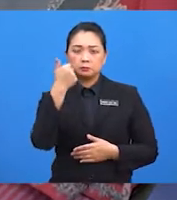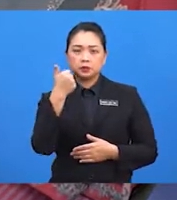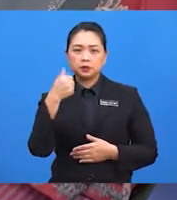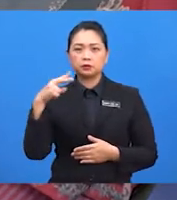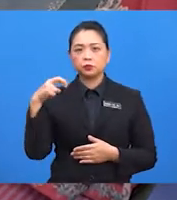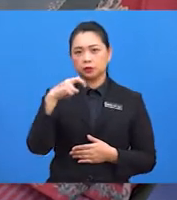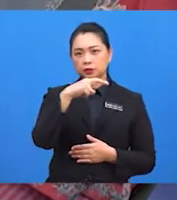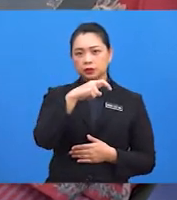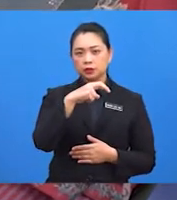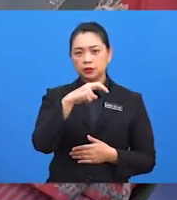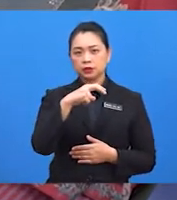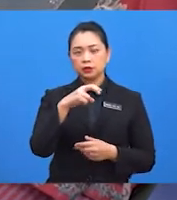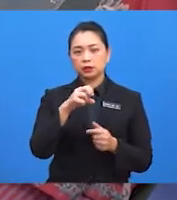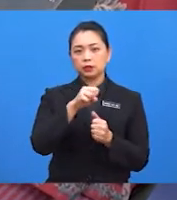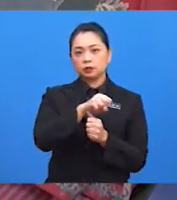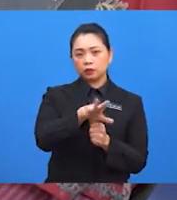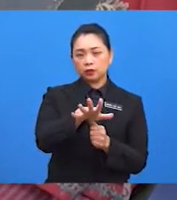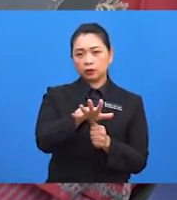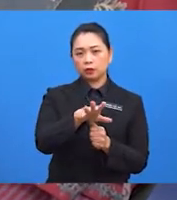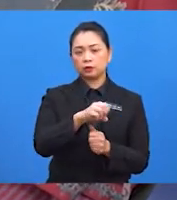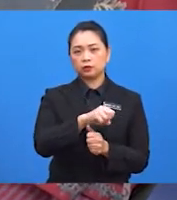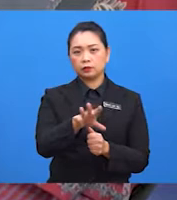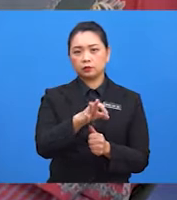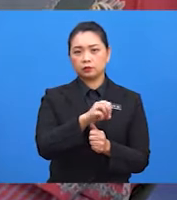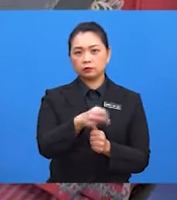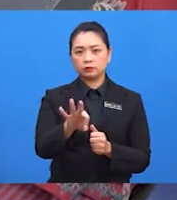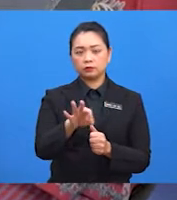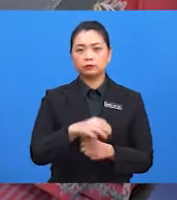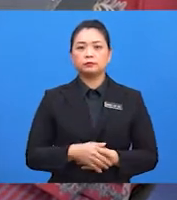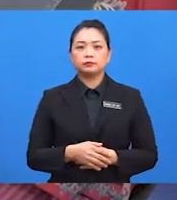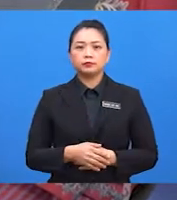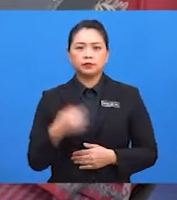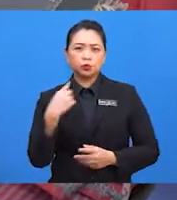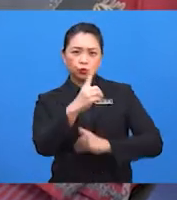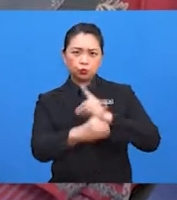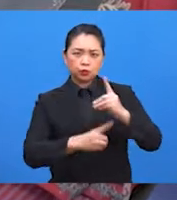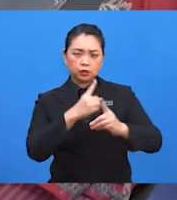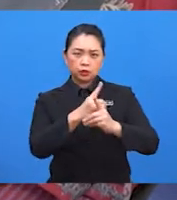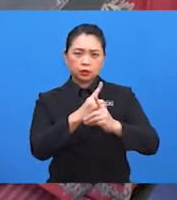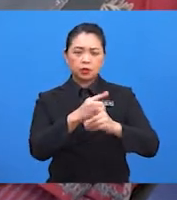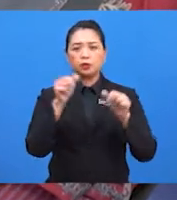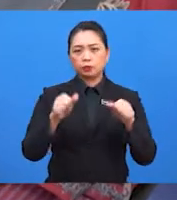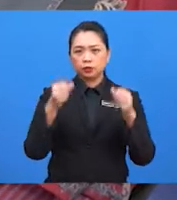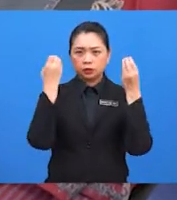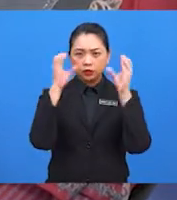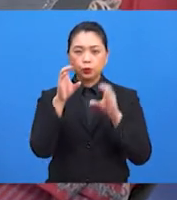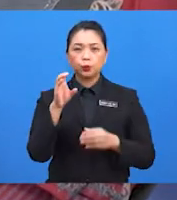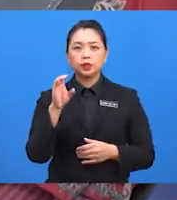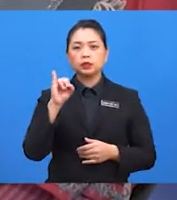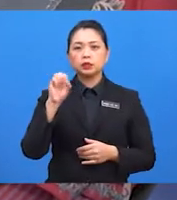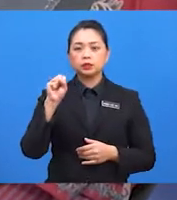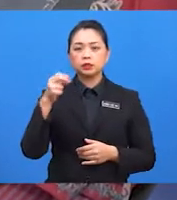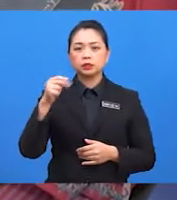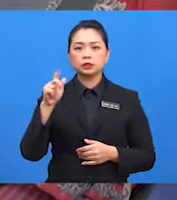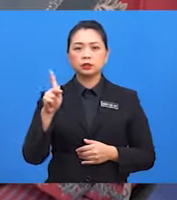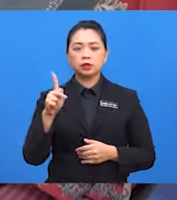COVID-19 yang bukan hanya menyerang Malaysia, tapi satu dunia sedang mengalaminya. Ya. Jadi boleh Cikgu Ishak terangkan apa